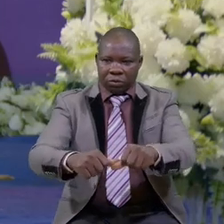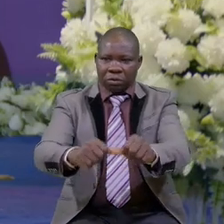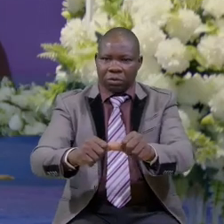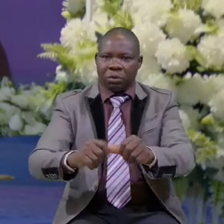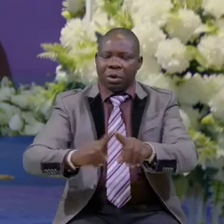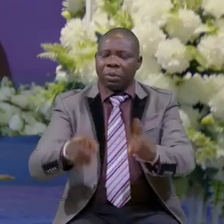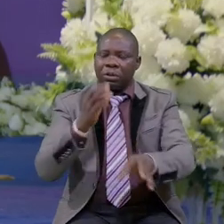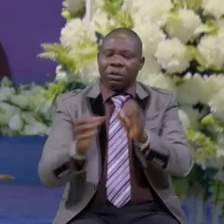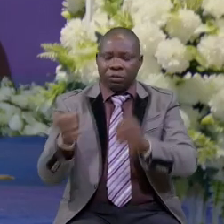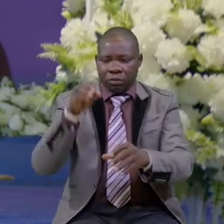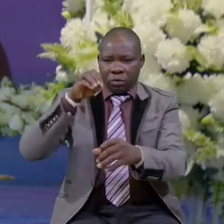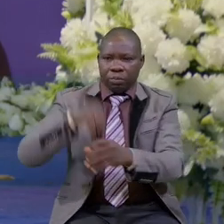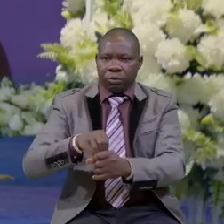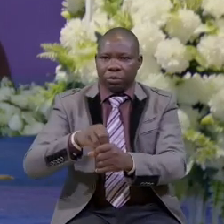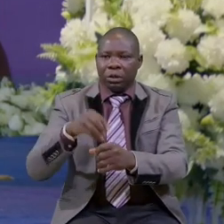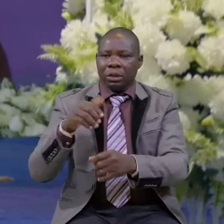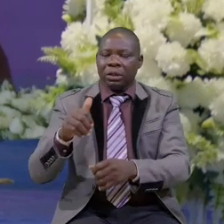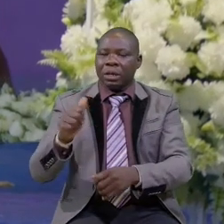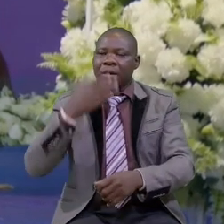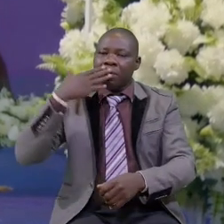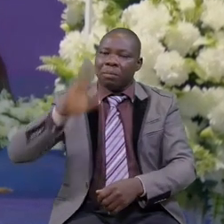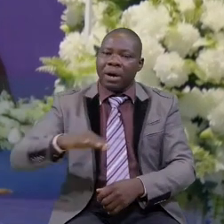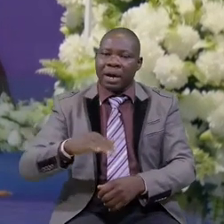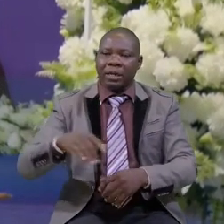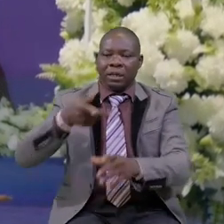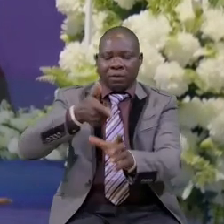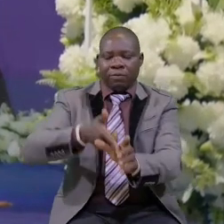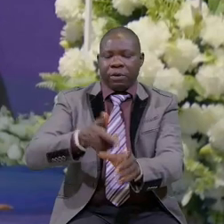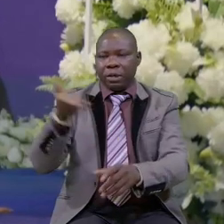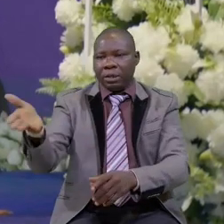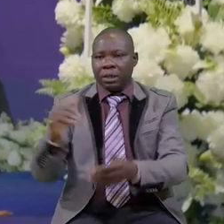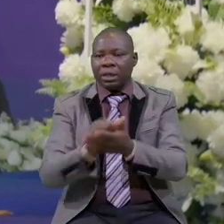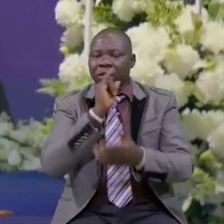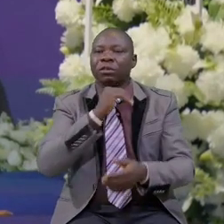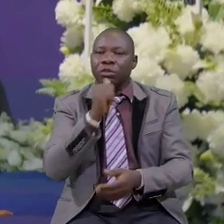Mais si vous mettez un carburant